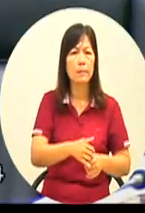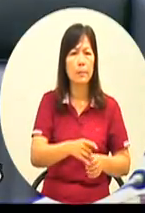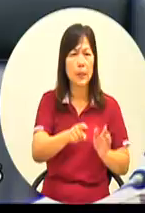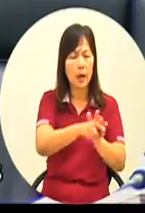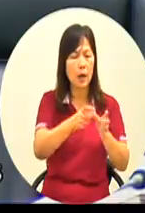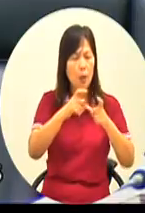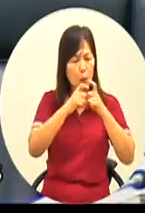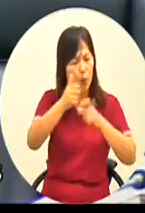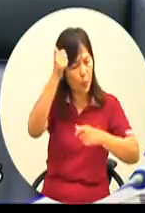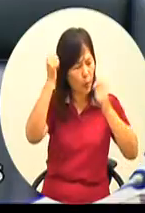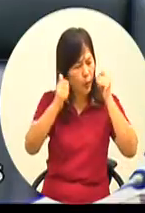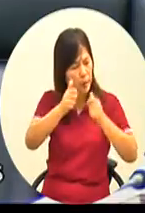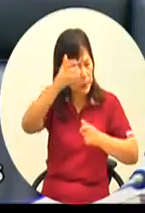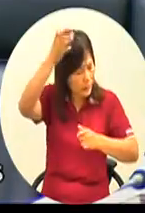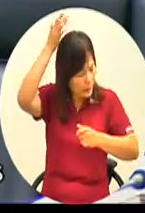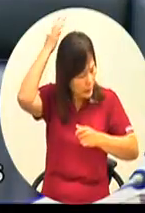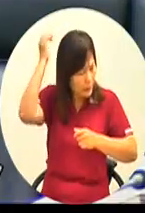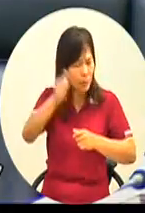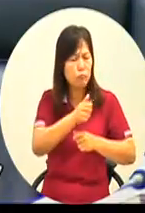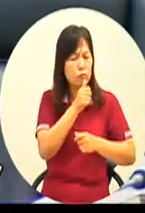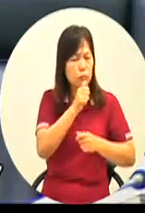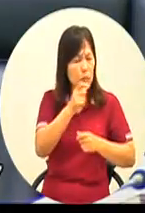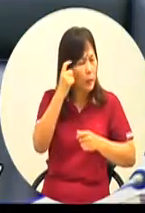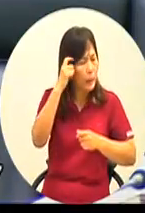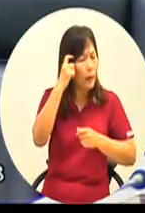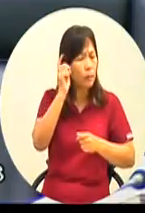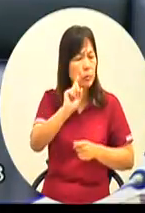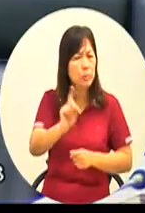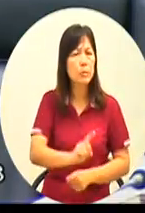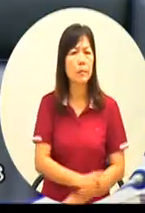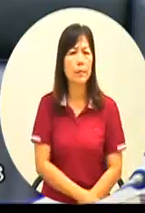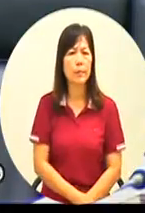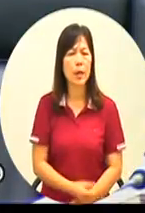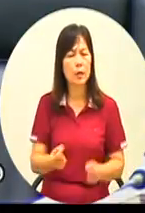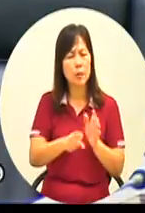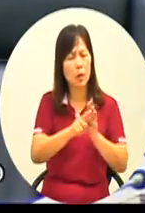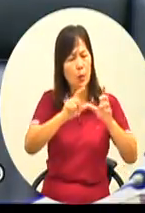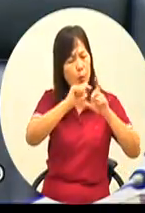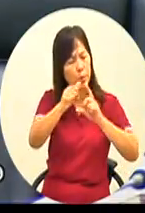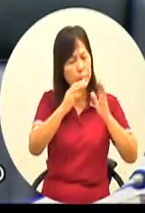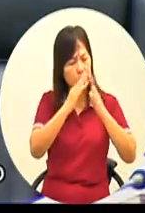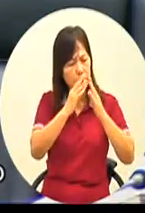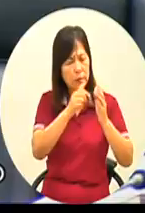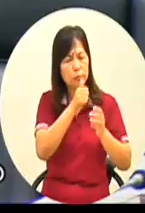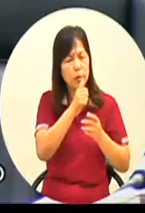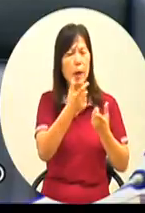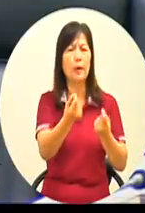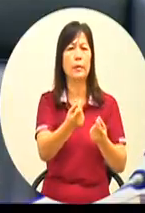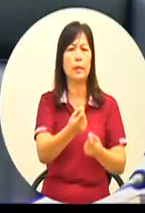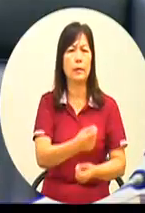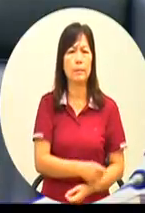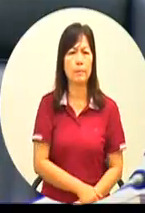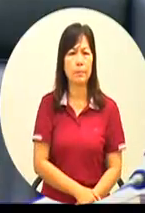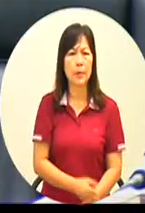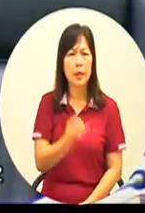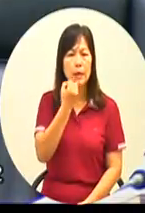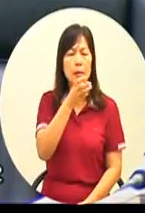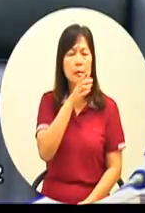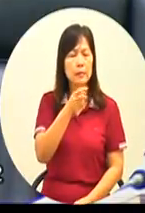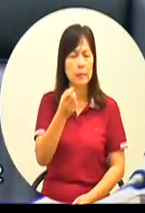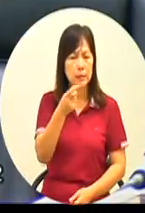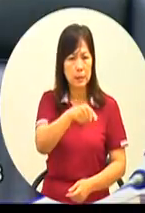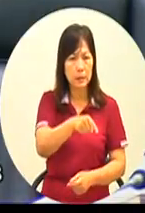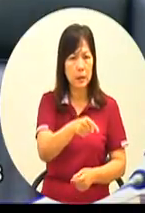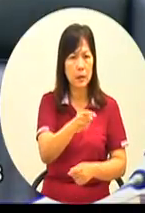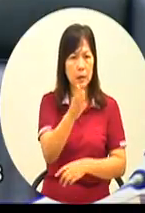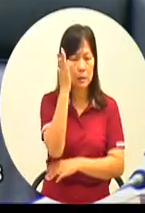回忆家乡味，哈，就是有那种回到家乡的感觉。但是我觉得新南向政策呢，就